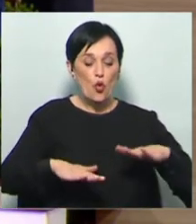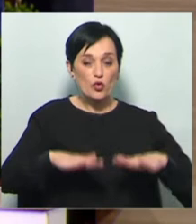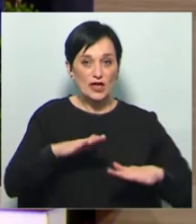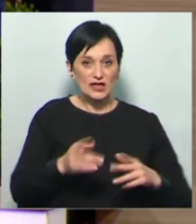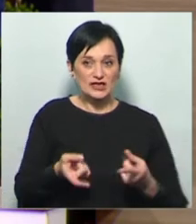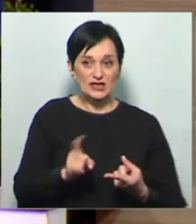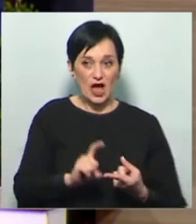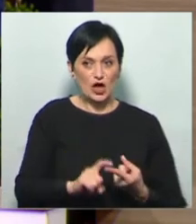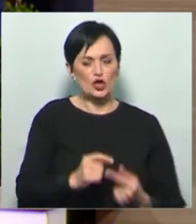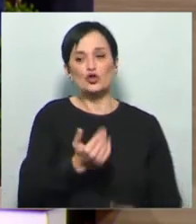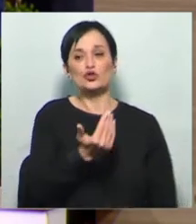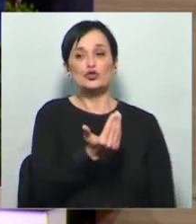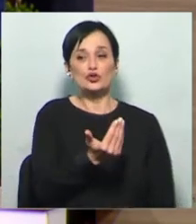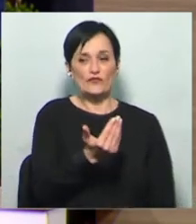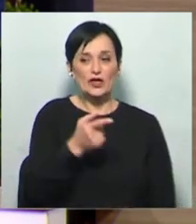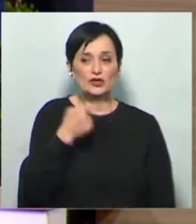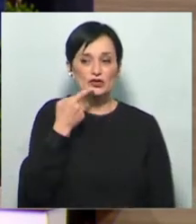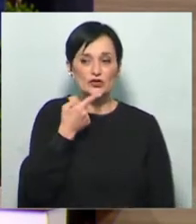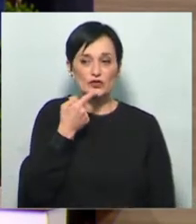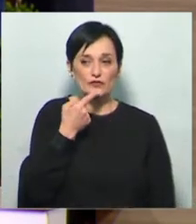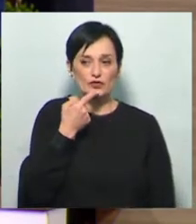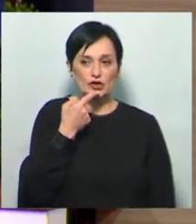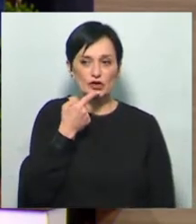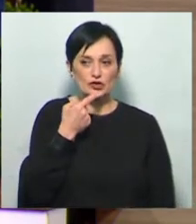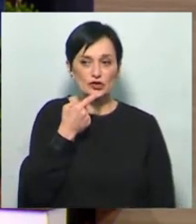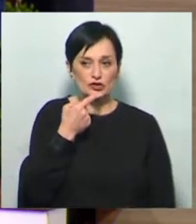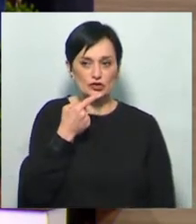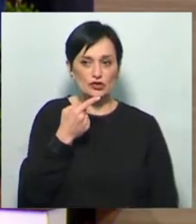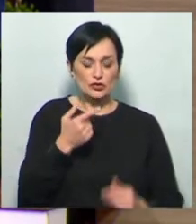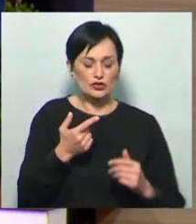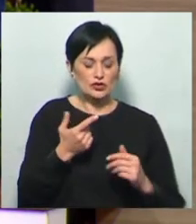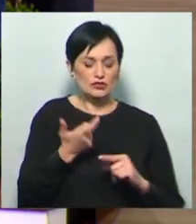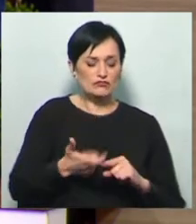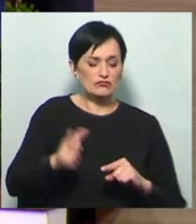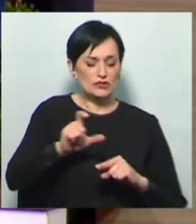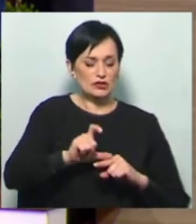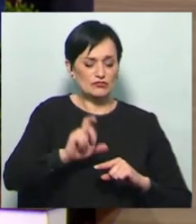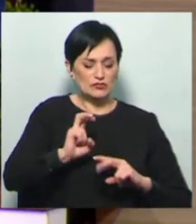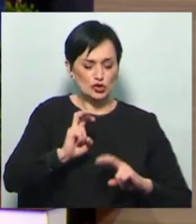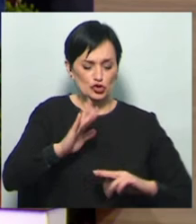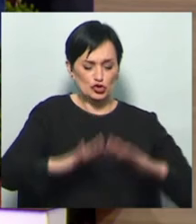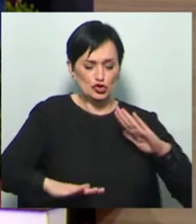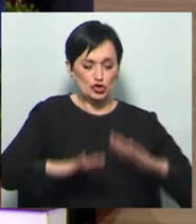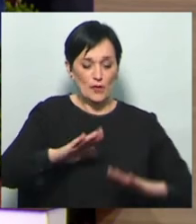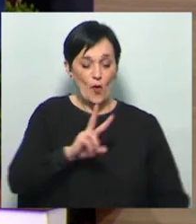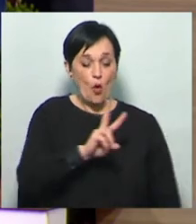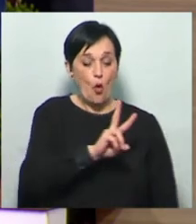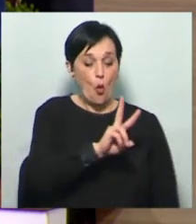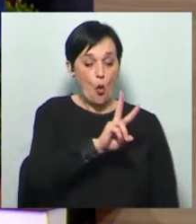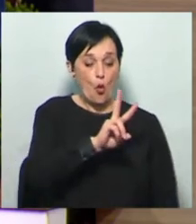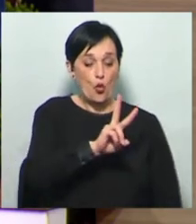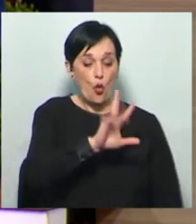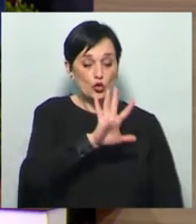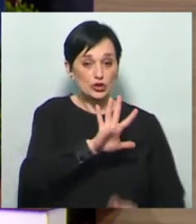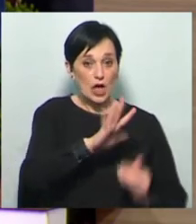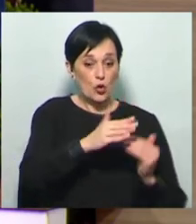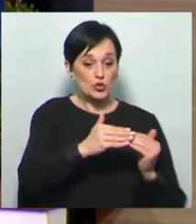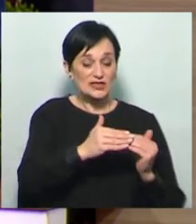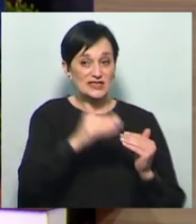დიახ, თქვენ ბძანეთ ჭარბწონასთან დაკავშირებით, როდესაც 25-დან და ზევით